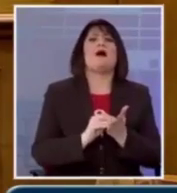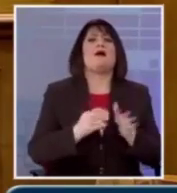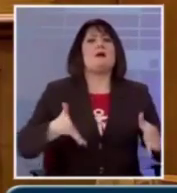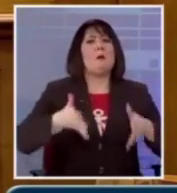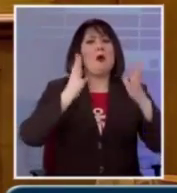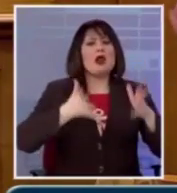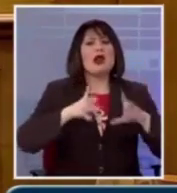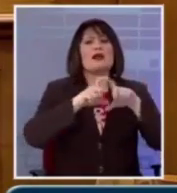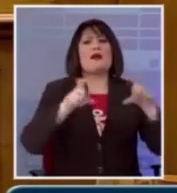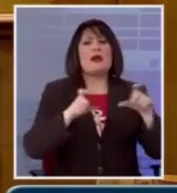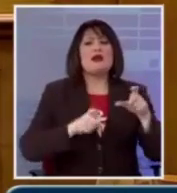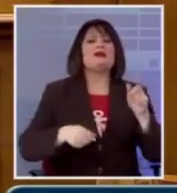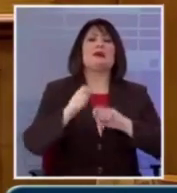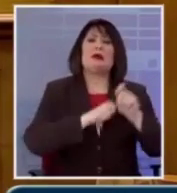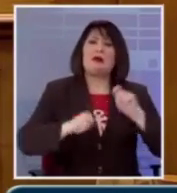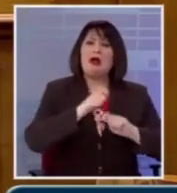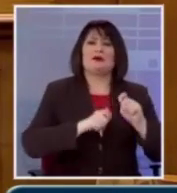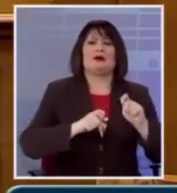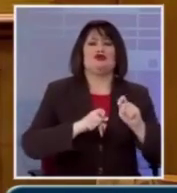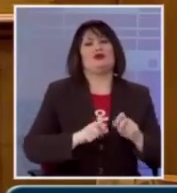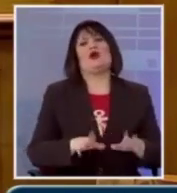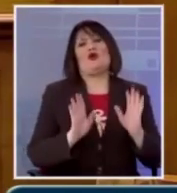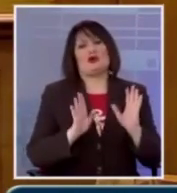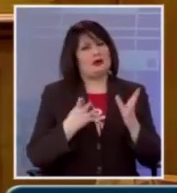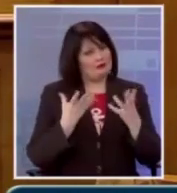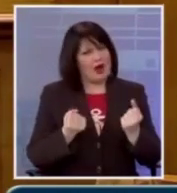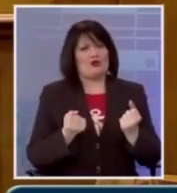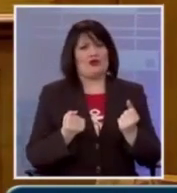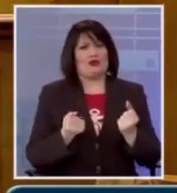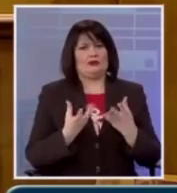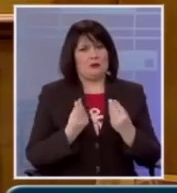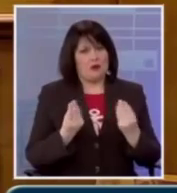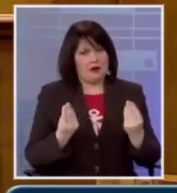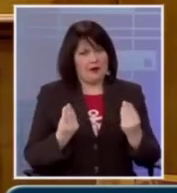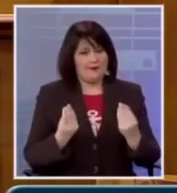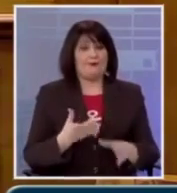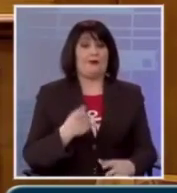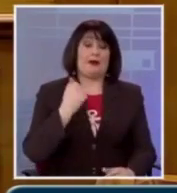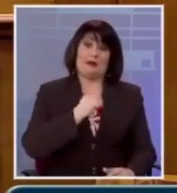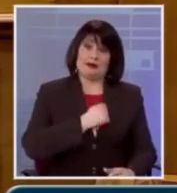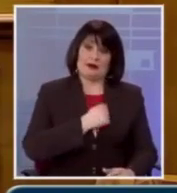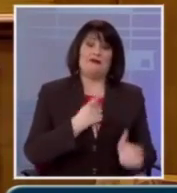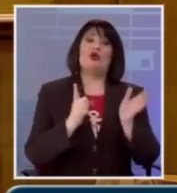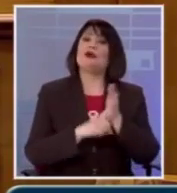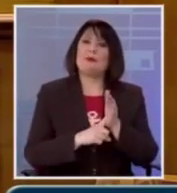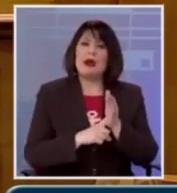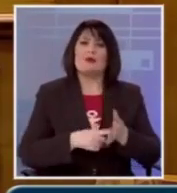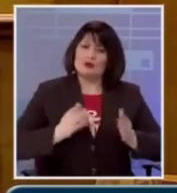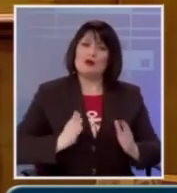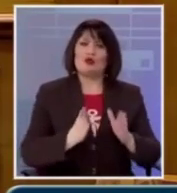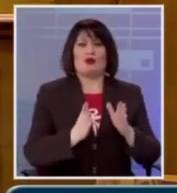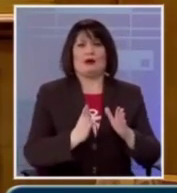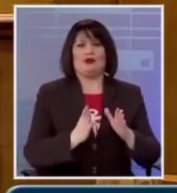πολυκατοικίες, διαμερίσματα. Υπάρχουν πολλά, αλλά έχουμε όμως την αντίληψη ότι πρέπει να